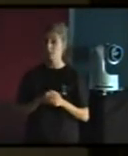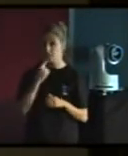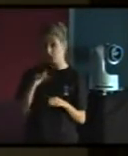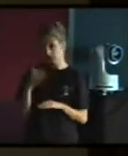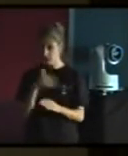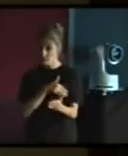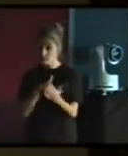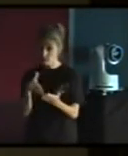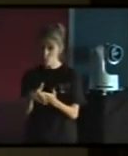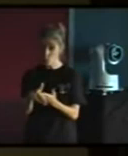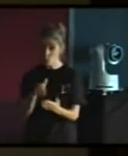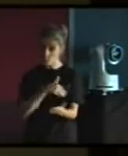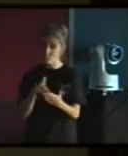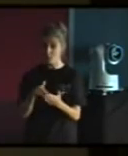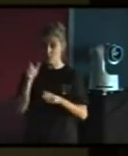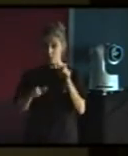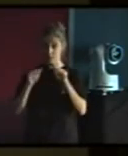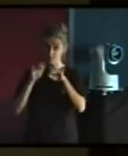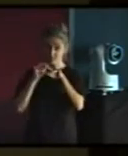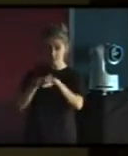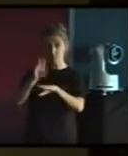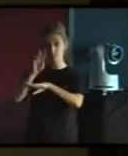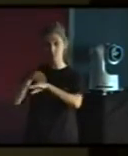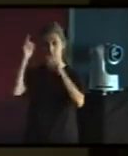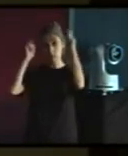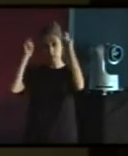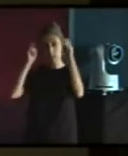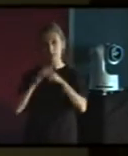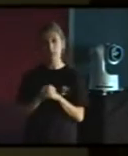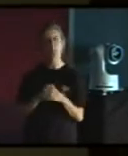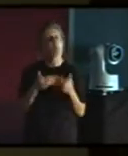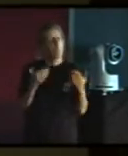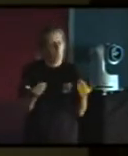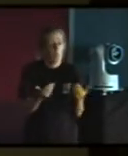15 millions de visiteurs par an. Donc,